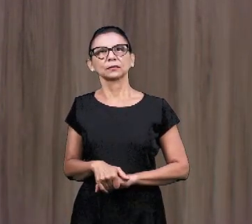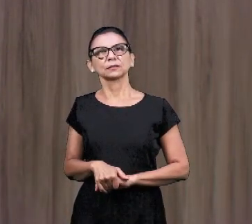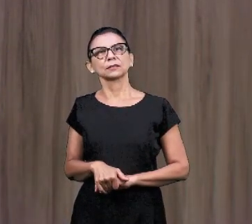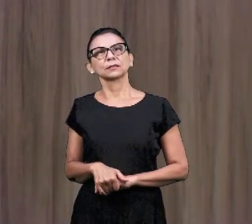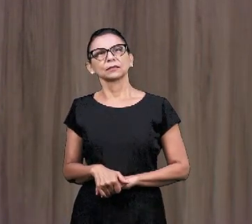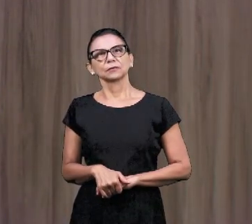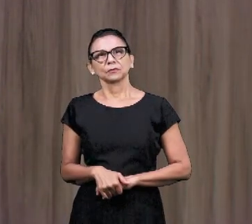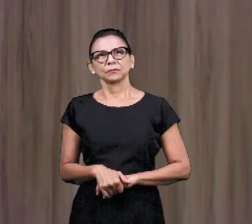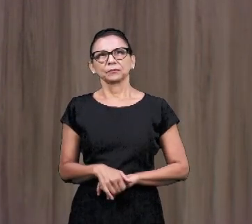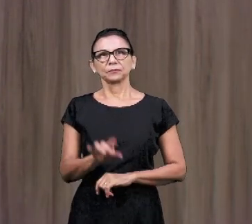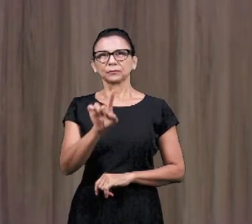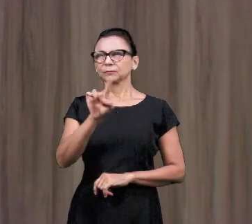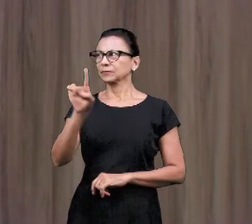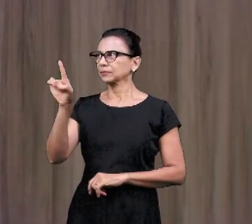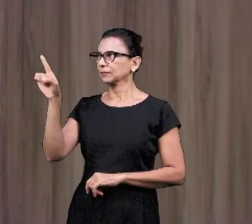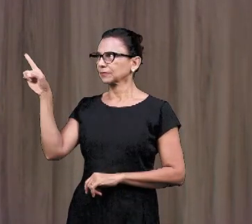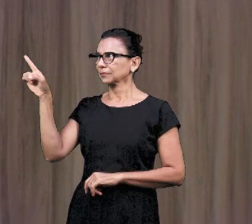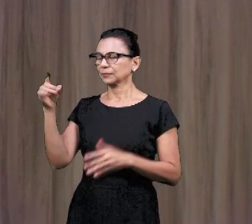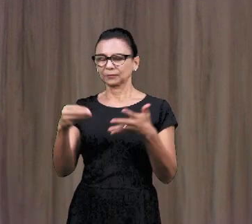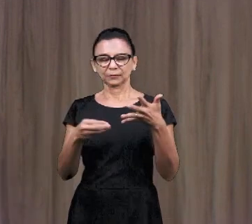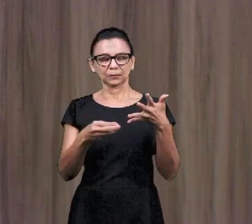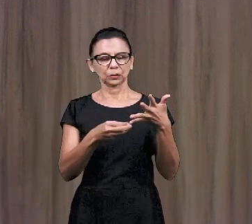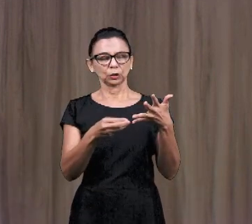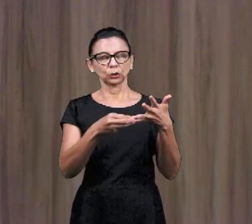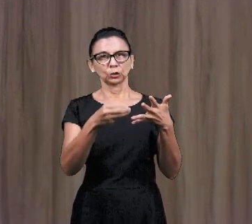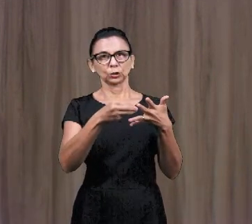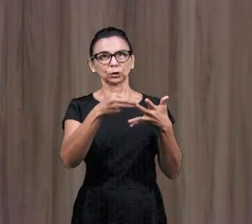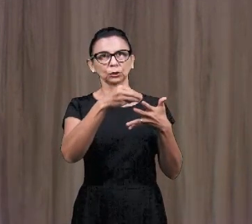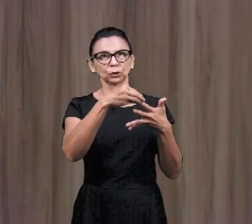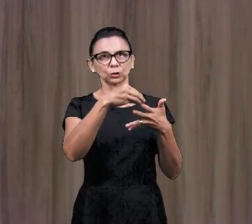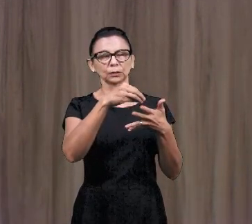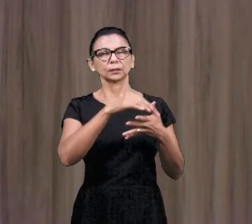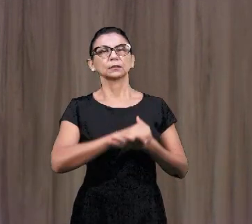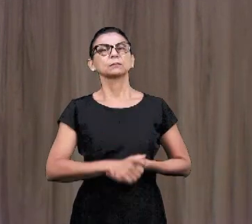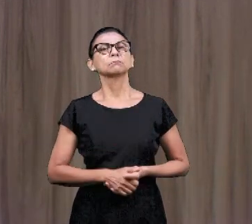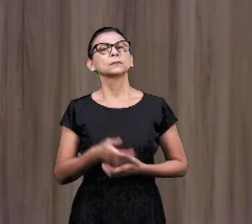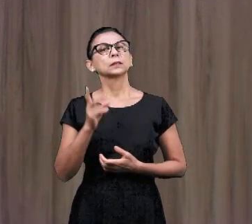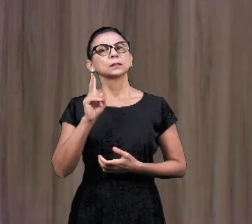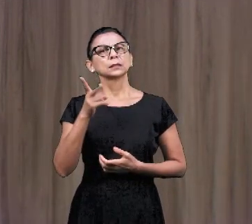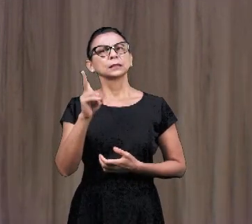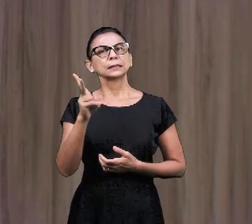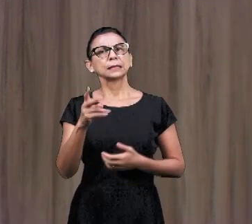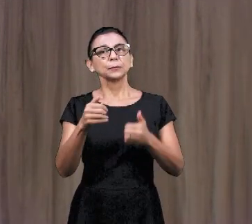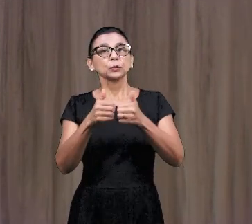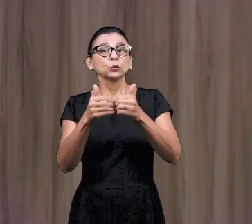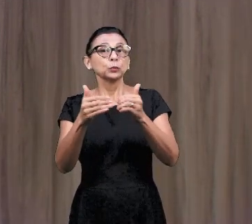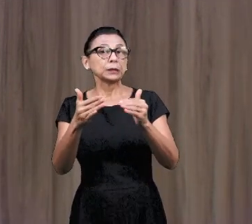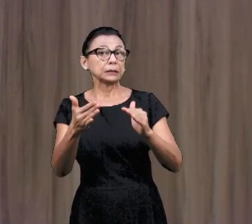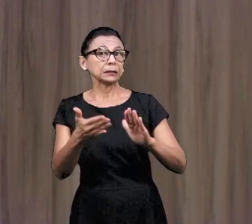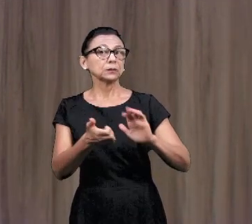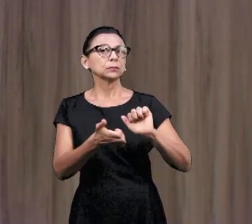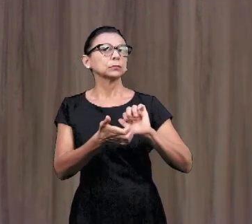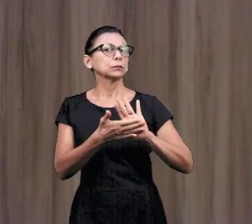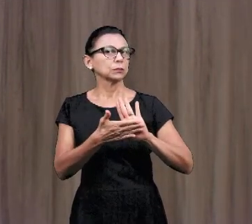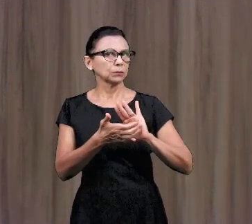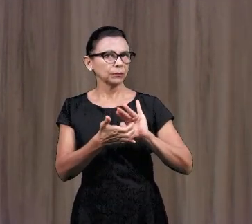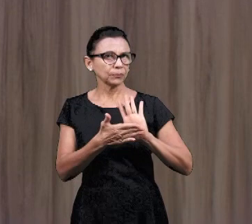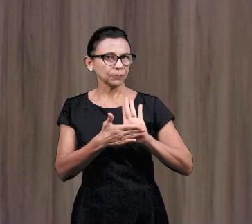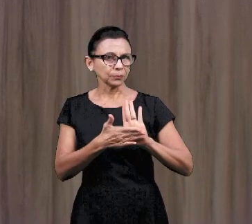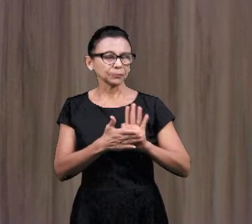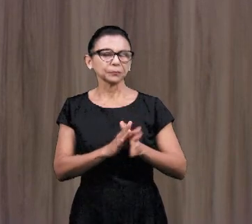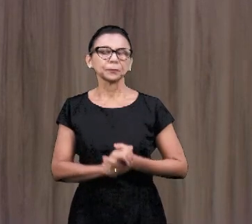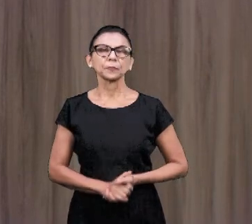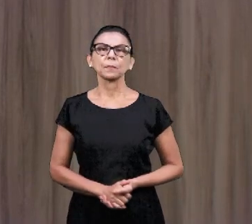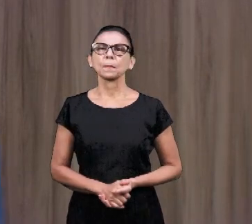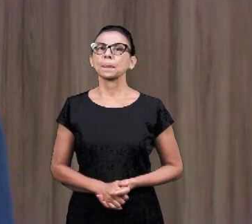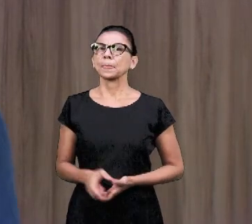Alors, voici les notes qui vont être présentes dans l'introduction de cette louange. Nous avons appris toutes. Nous